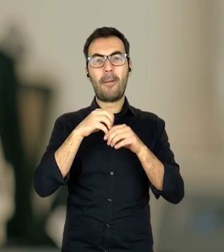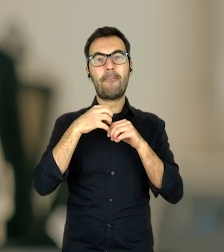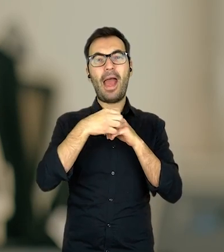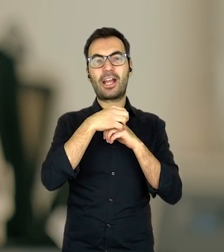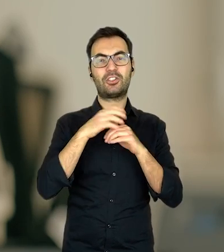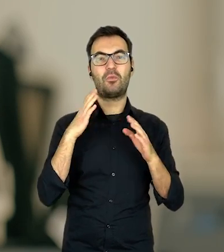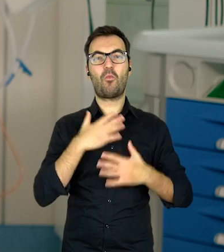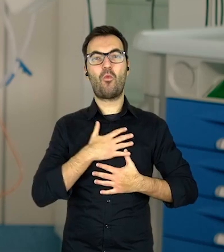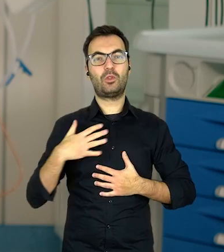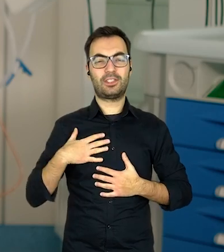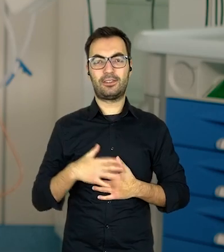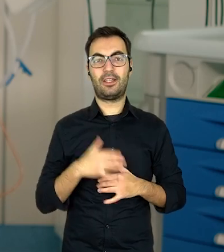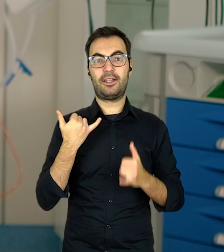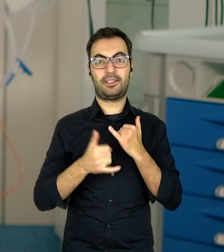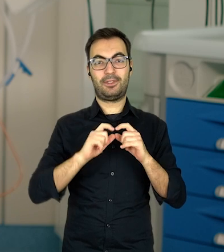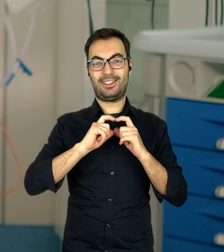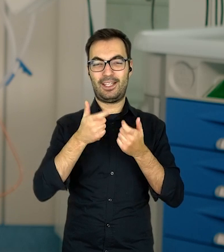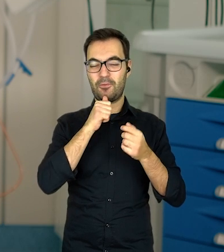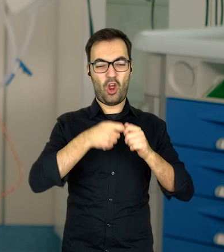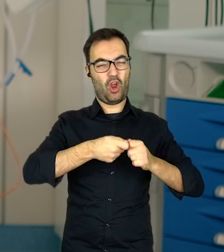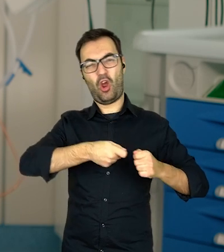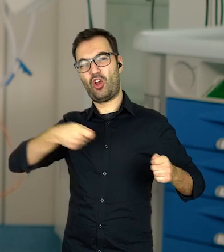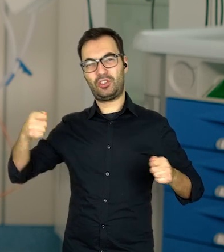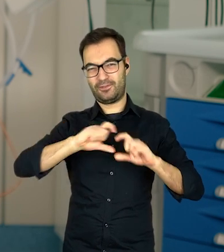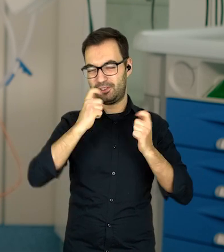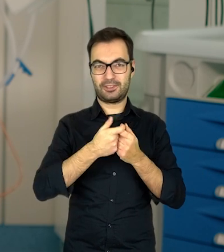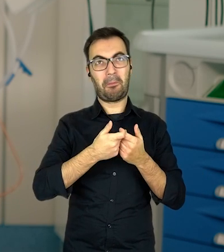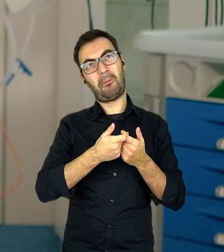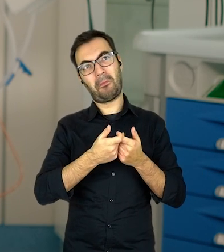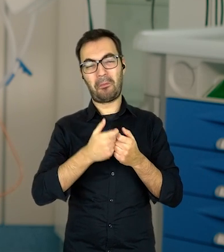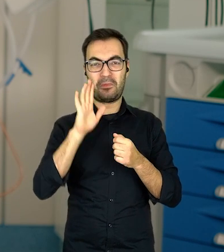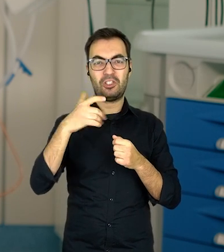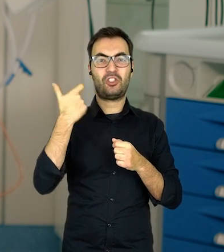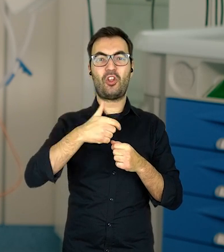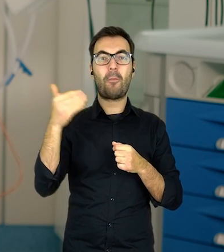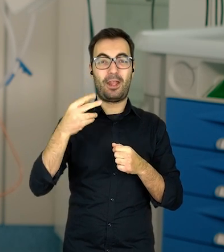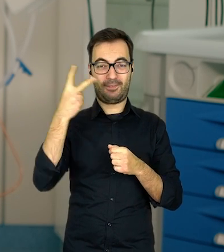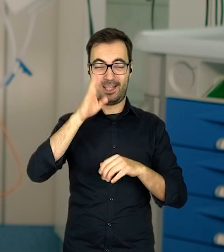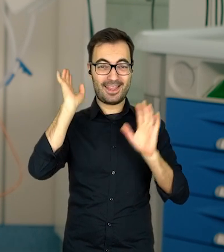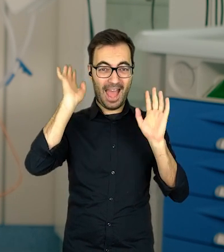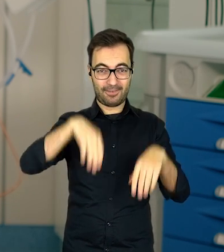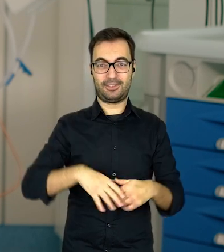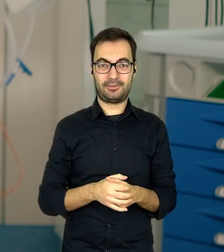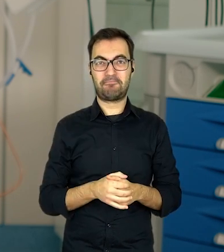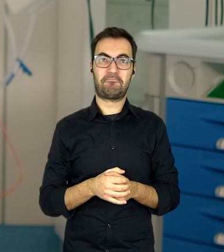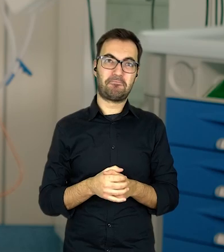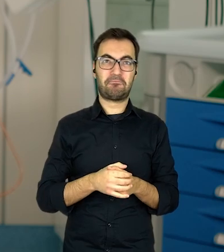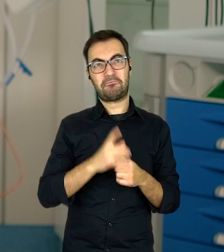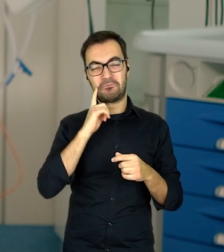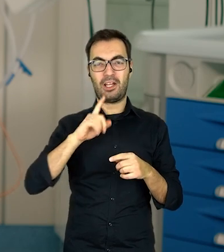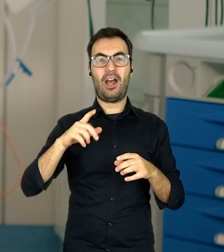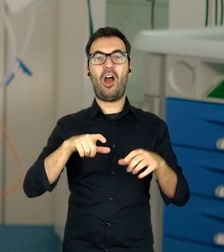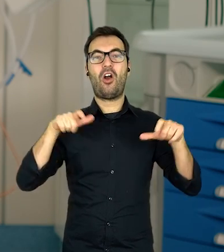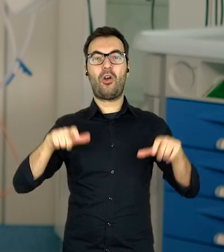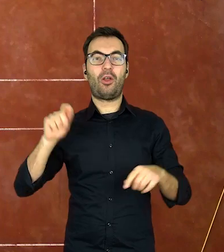milionów pęcherzyków płucnych. Gdybyśmy całkowicie je rozciągnęli, zajęłoby powierzchnię nawet 100 metrów kwadratowych, czyli niemal tyle,